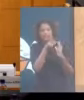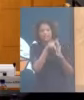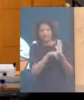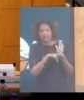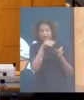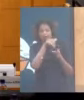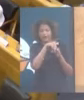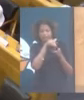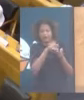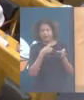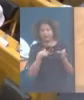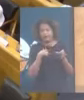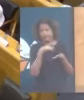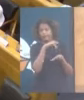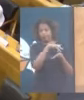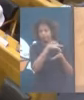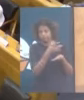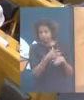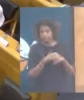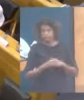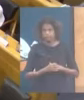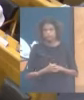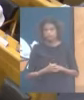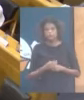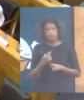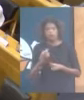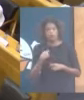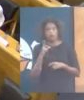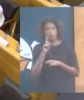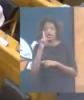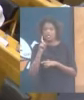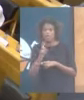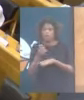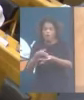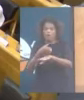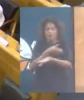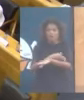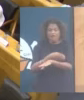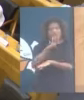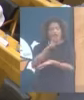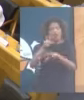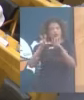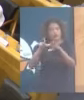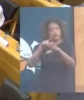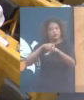intérieur en vous transmettant mes questions à l'avance par écrit 48 heures avant.